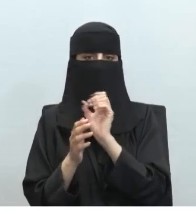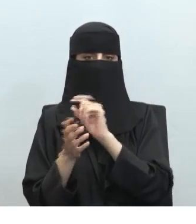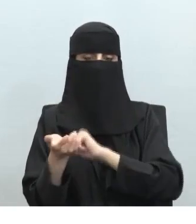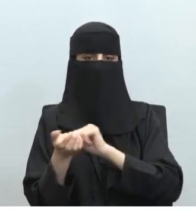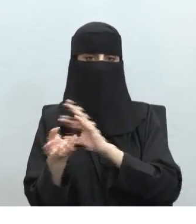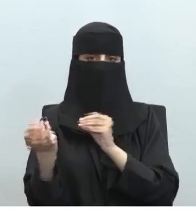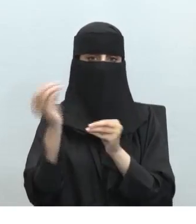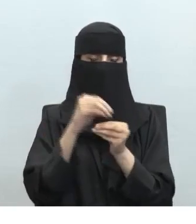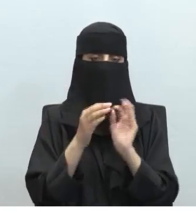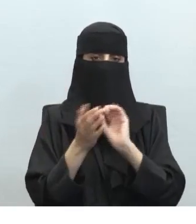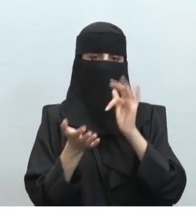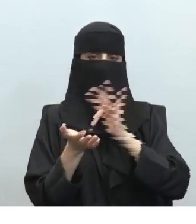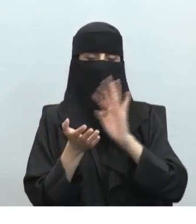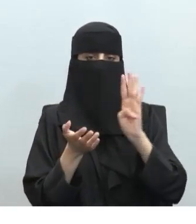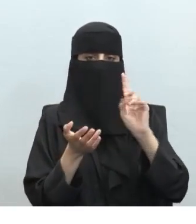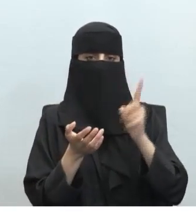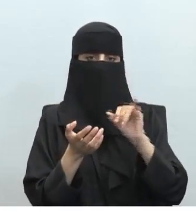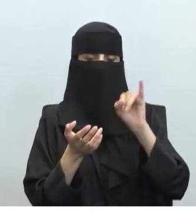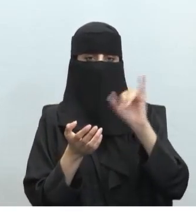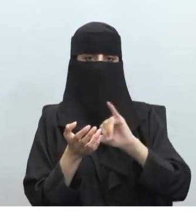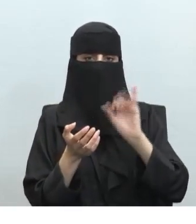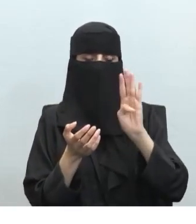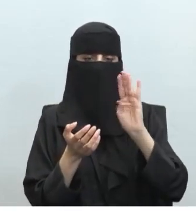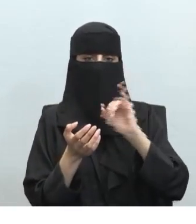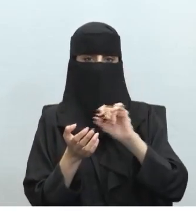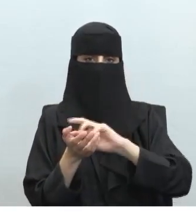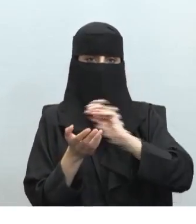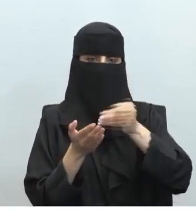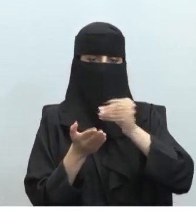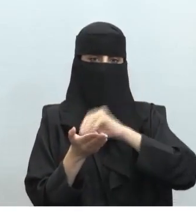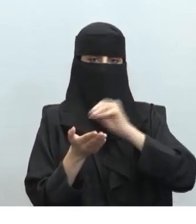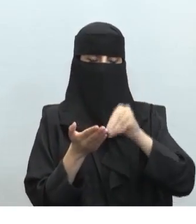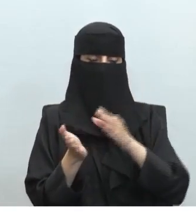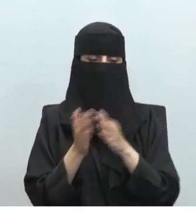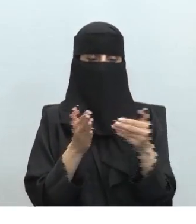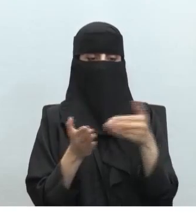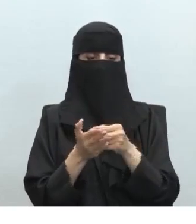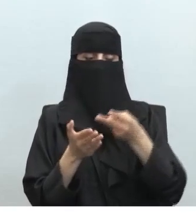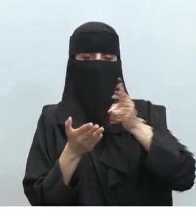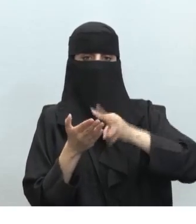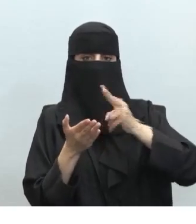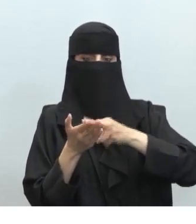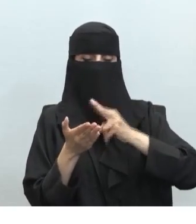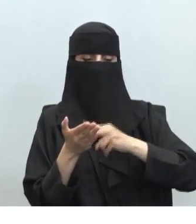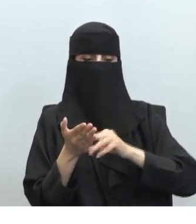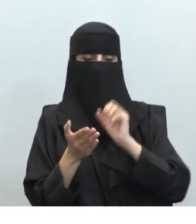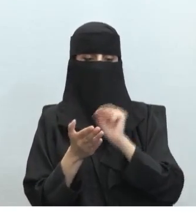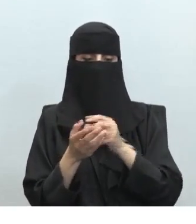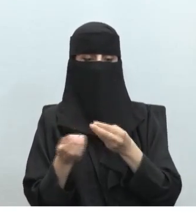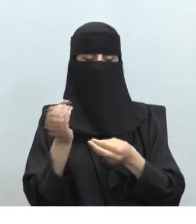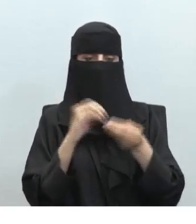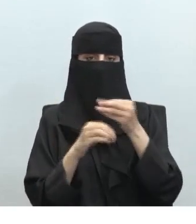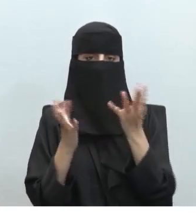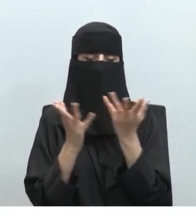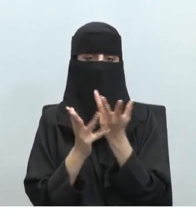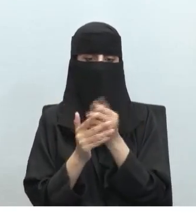على الكروموسوم او كروموسوم اخر فيما يتعلق بال التكرارات المتتابعه لعلكم تتذكرون